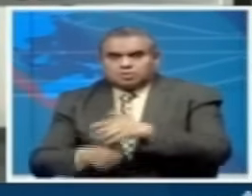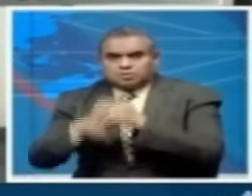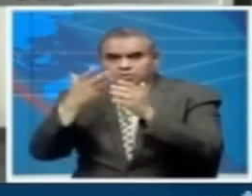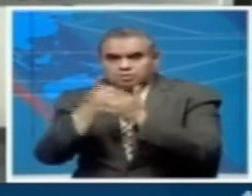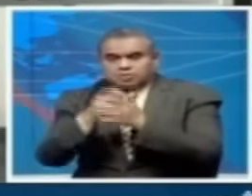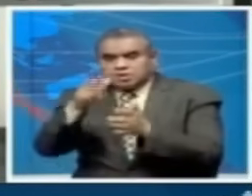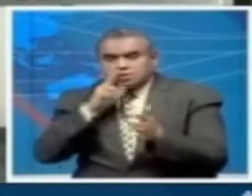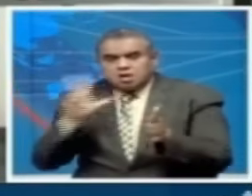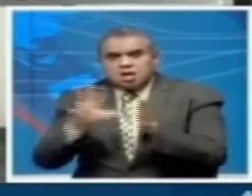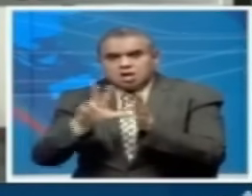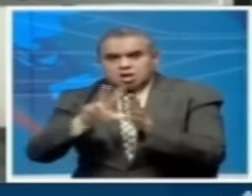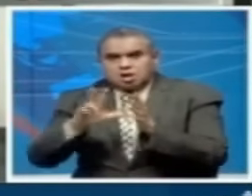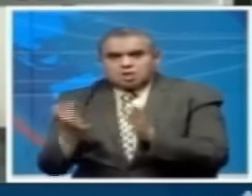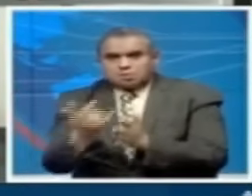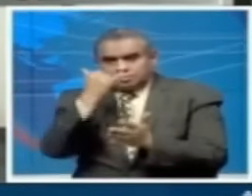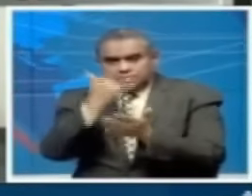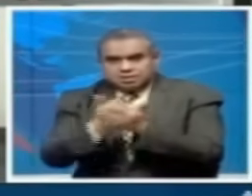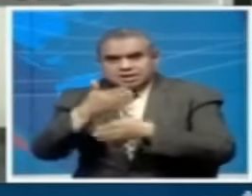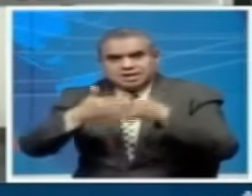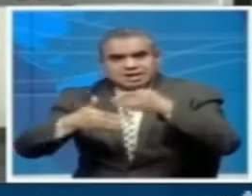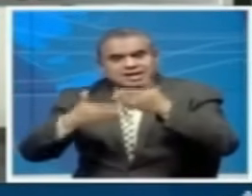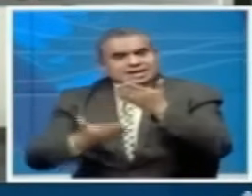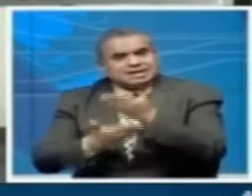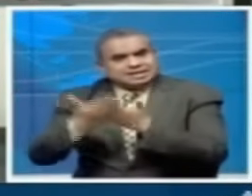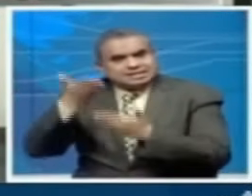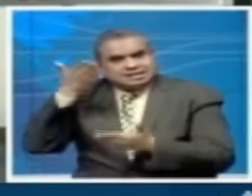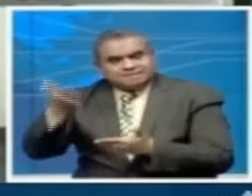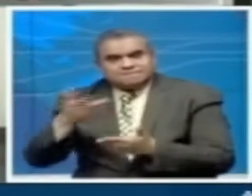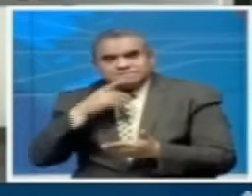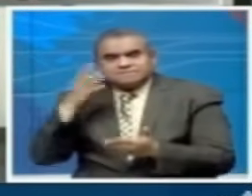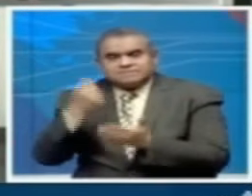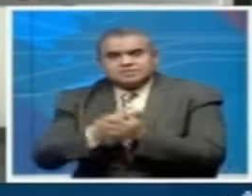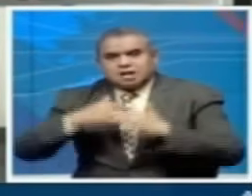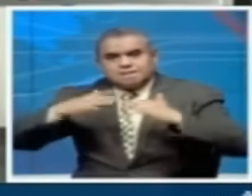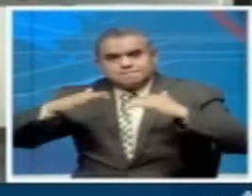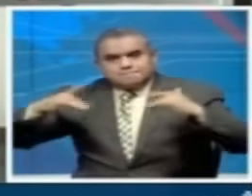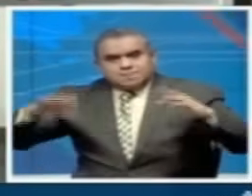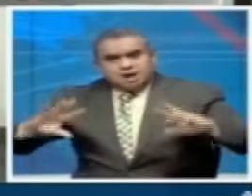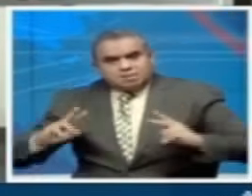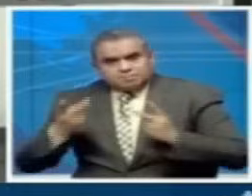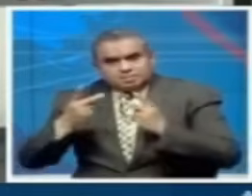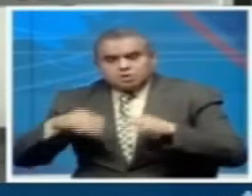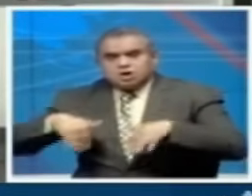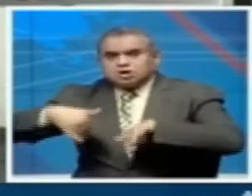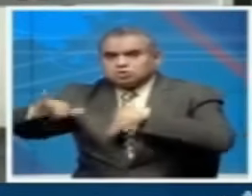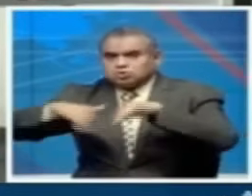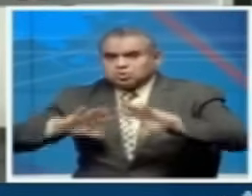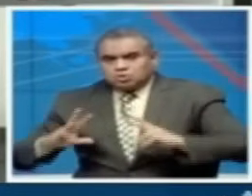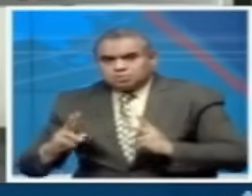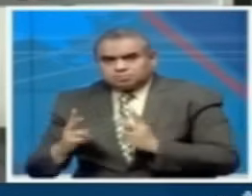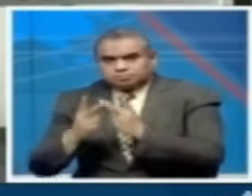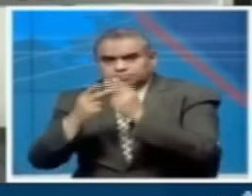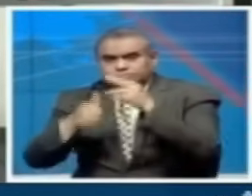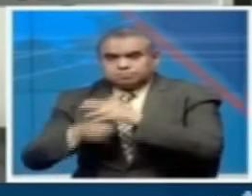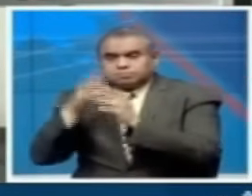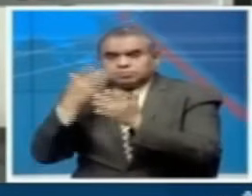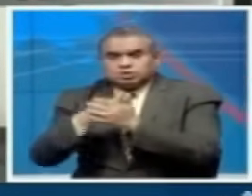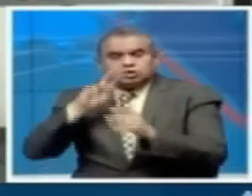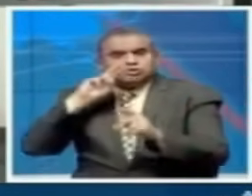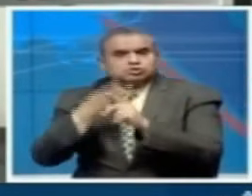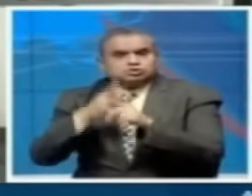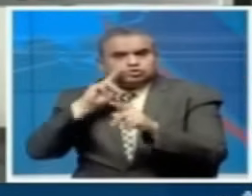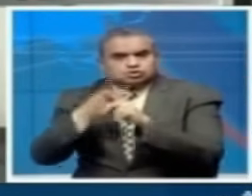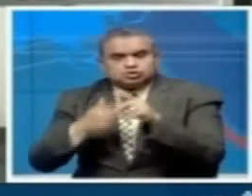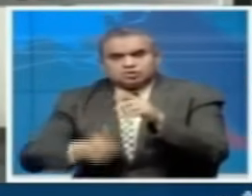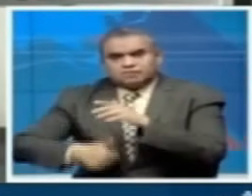بتبني جديد، شايفين الاسكان اللي بيبني جديد، شايفين الموانئ بتتطور، شايفين الطرق بتتطور، فاحنا اكبر ناس شايفين كل الكلام ده.